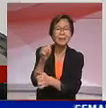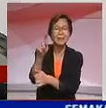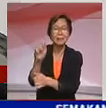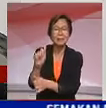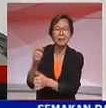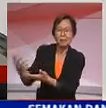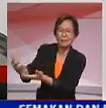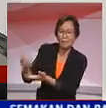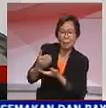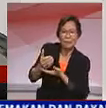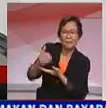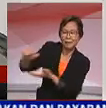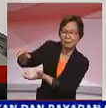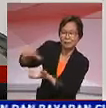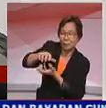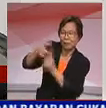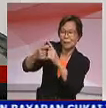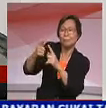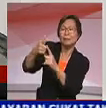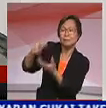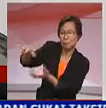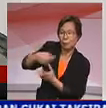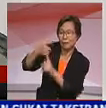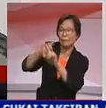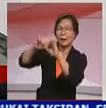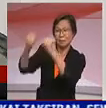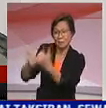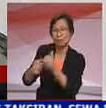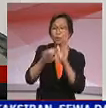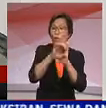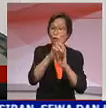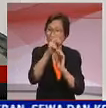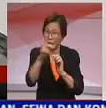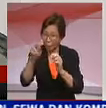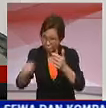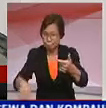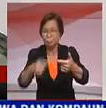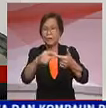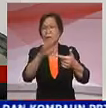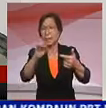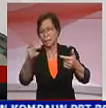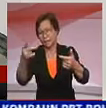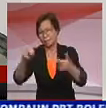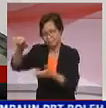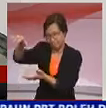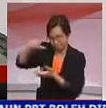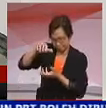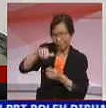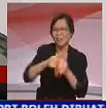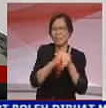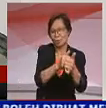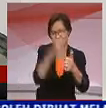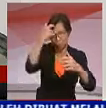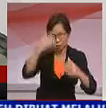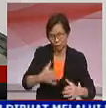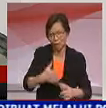yang diperolehi daripada agensi yang terlibat seperti KKM dan juga MKN.